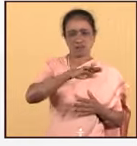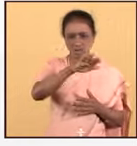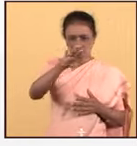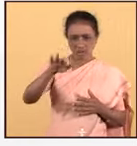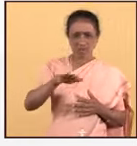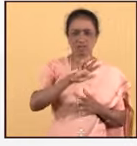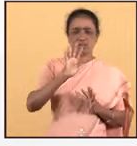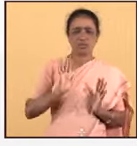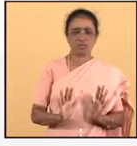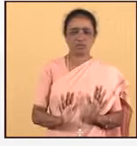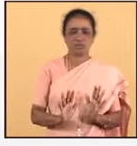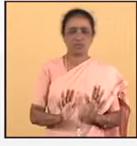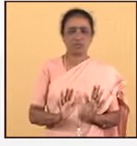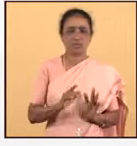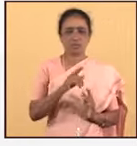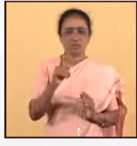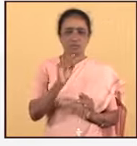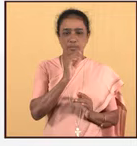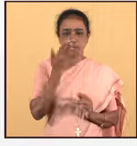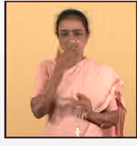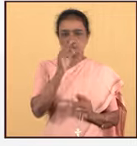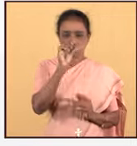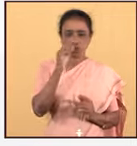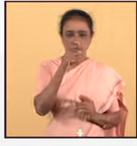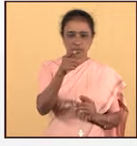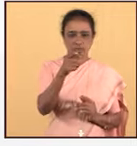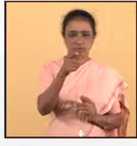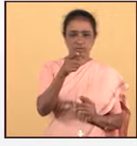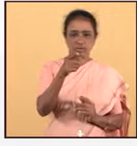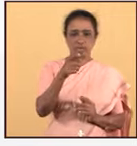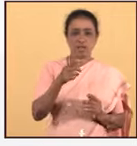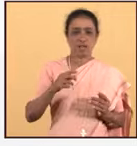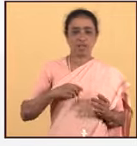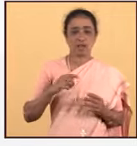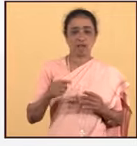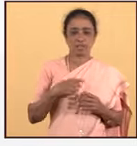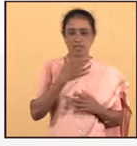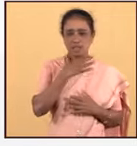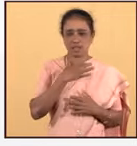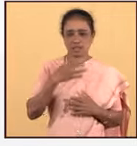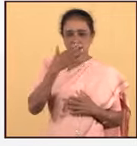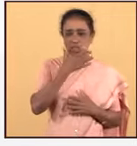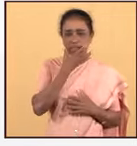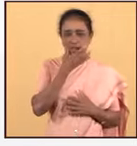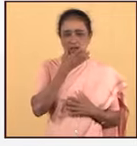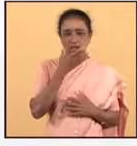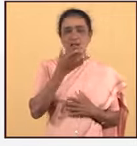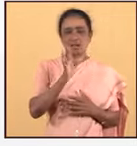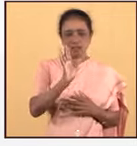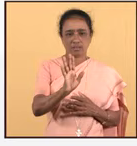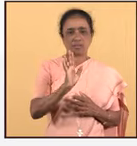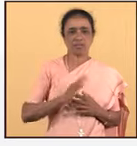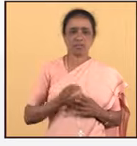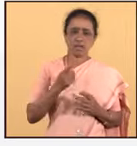அகமது கான், ரவீந்திரநாத் தாகூர், மகாத்மா காந்தி அவர்கள் மற்றும் பல்வேறு தலைவர்கள் சமய சார்பின்மையை